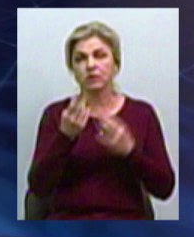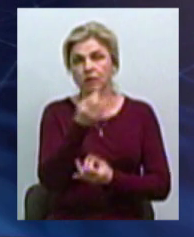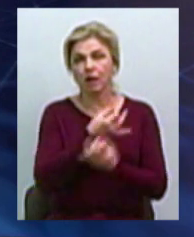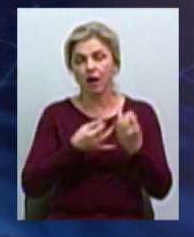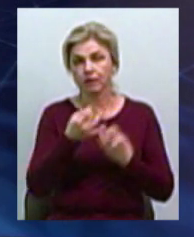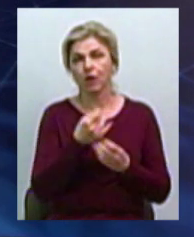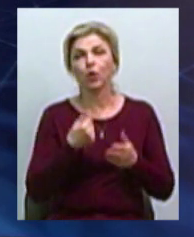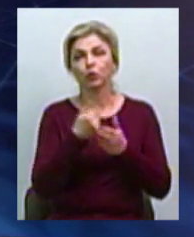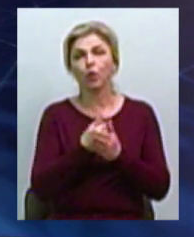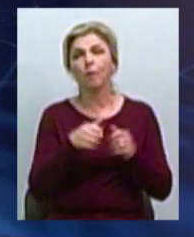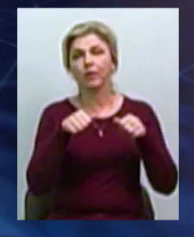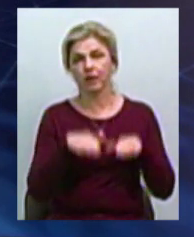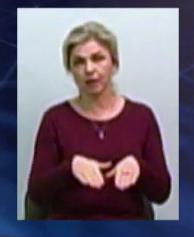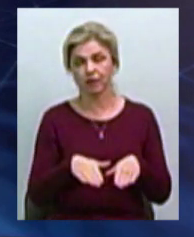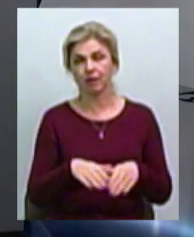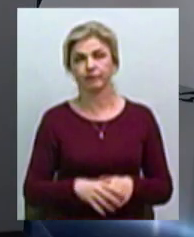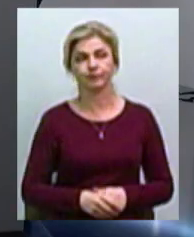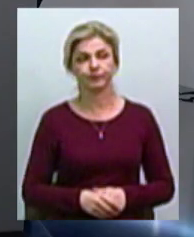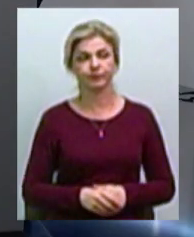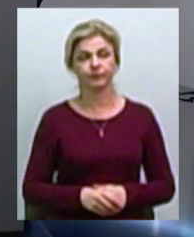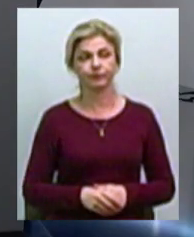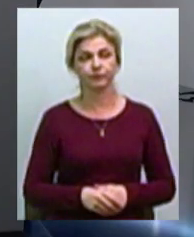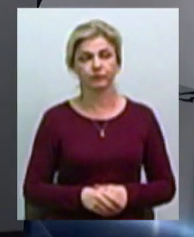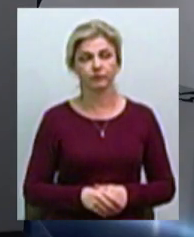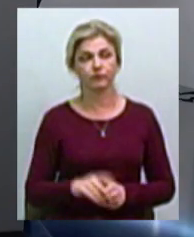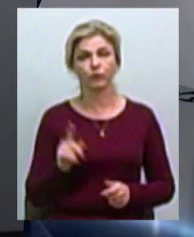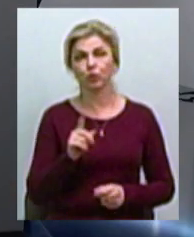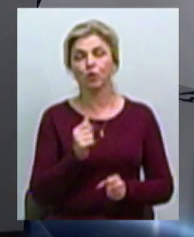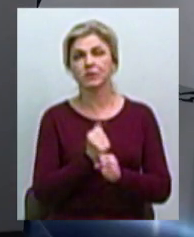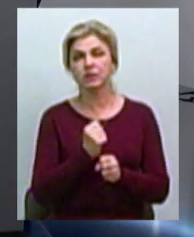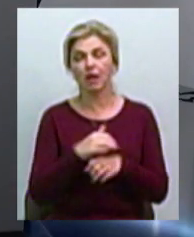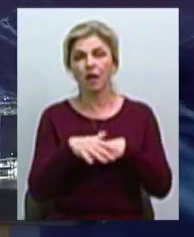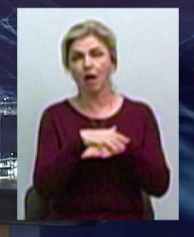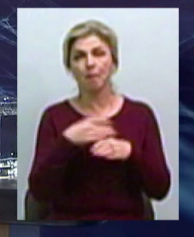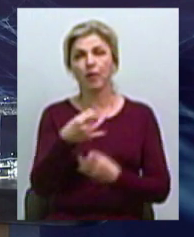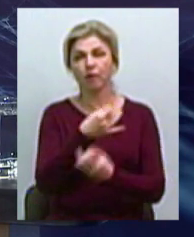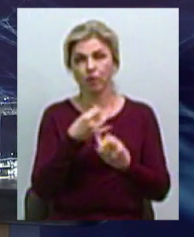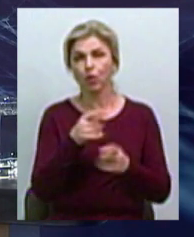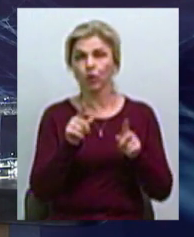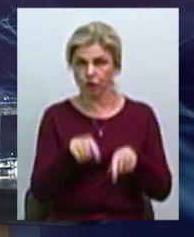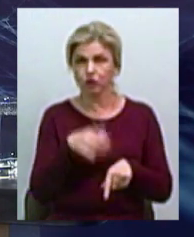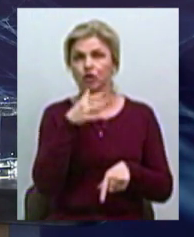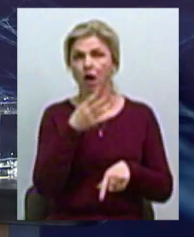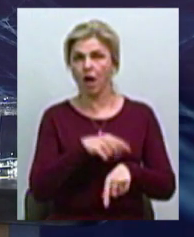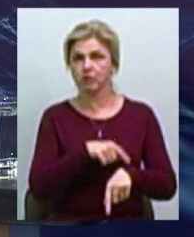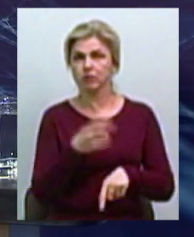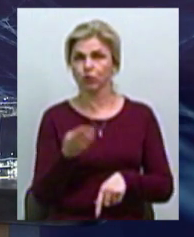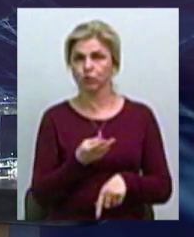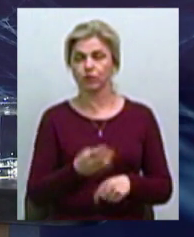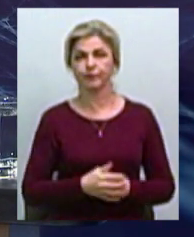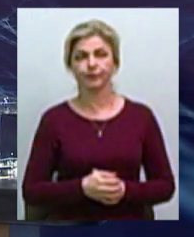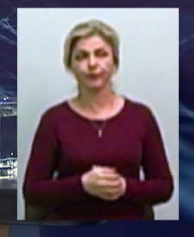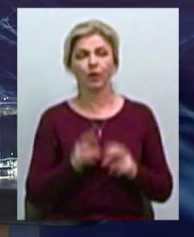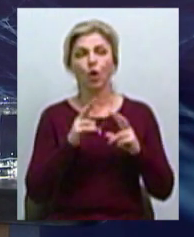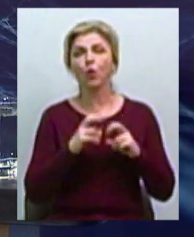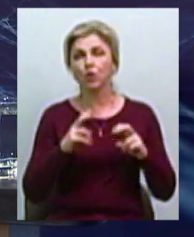до прийняття в цілому, і для того, щоб провести референдум, теж певний час потрібен? Розгляд, я думаю, дуже